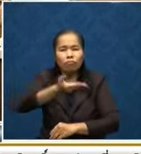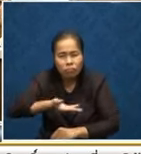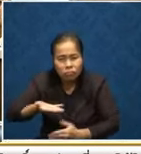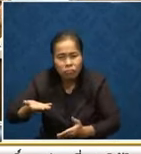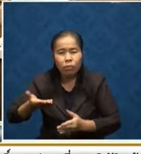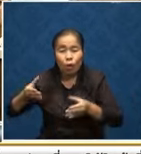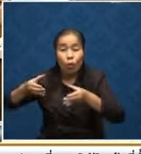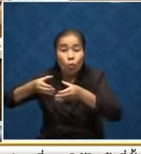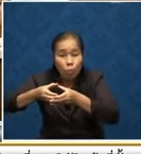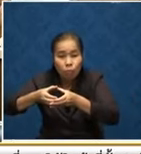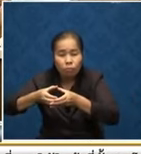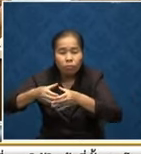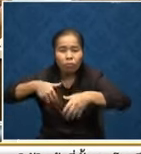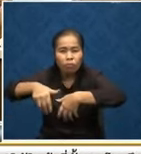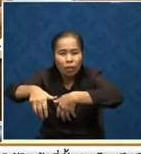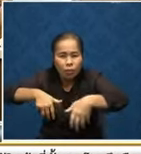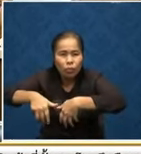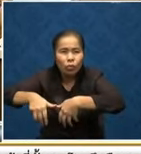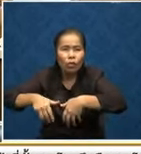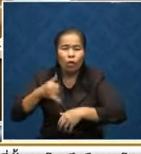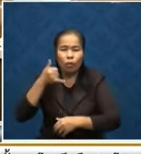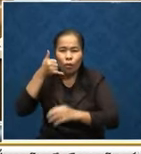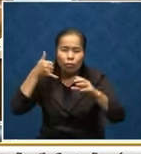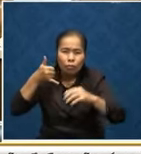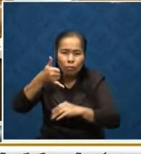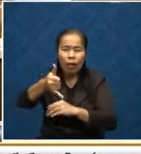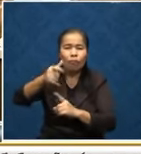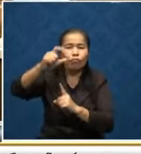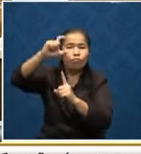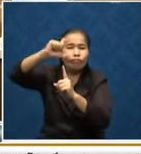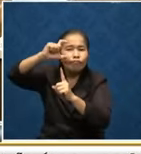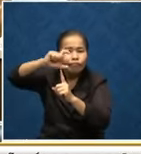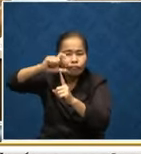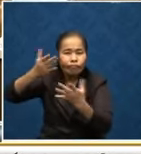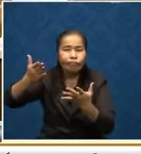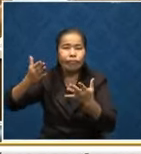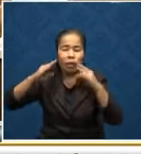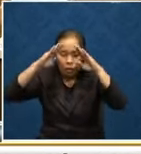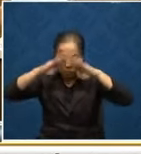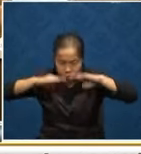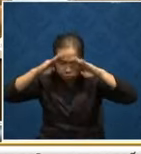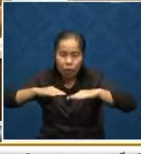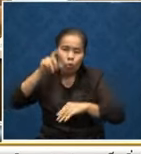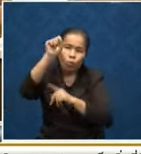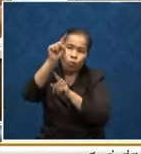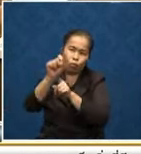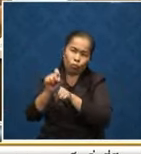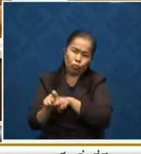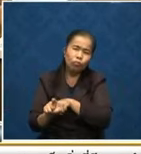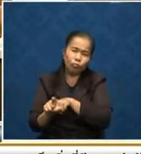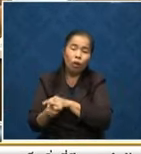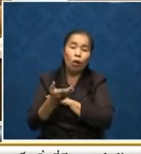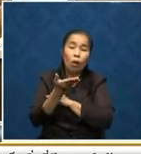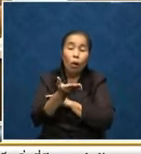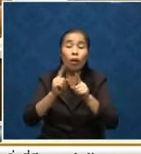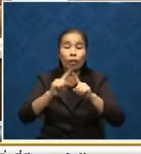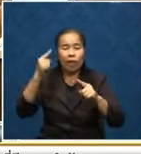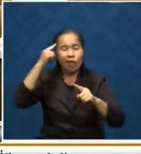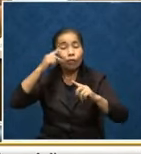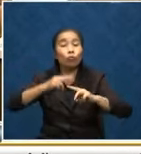มกลุ่มของประชาชนที่ต้องไปละหมาดวันศุกร์ตามหลักการของศาสนาก็ขอความกรุณานะครับแต่ความเห็นส่วนตัวว่